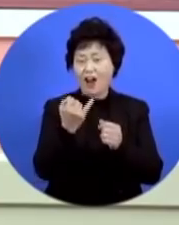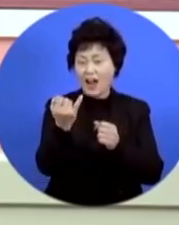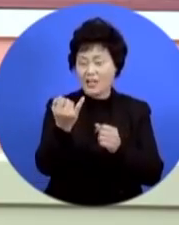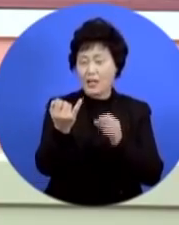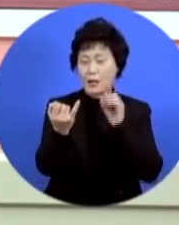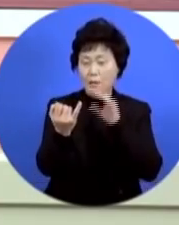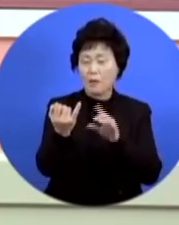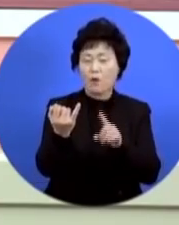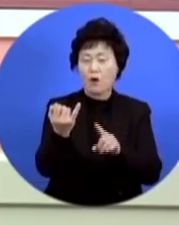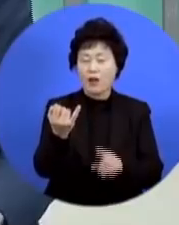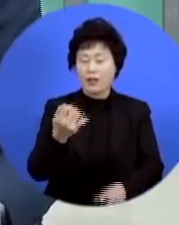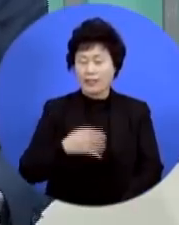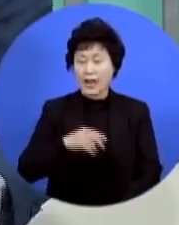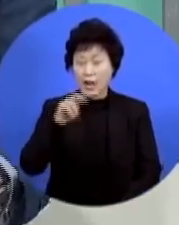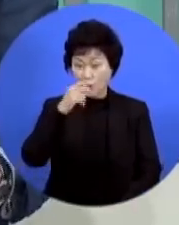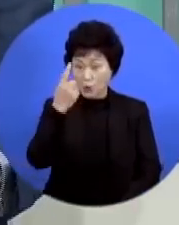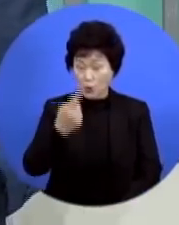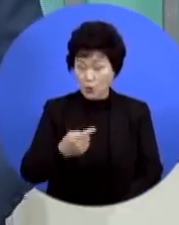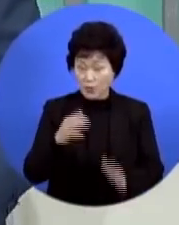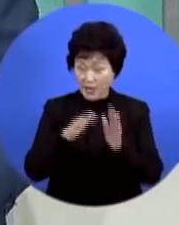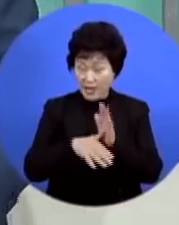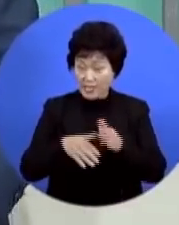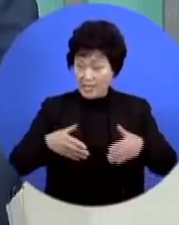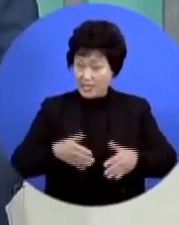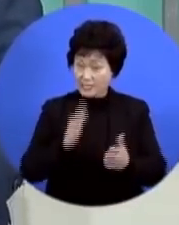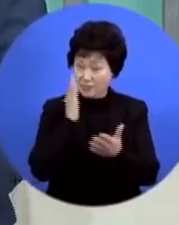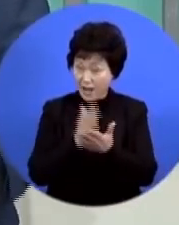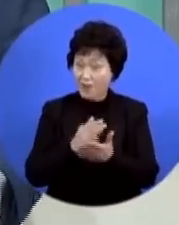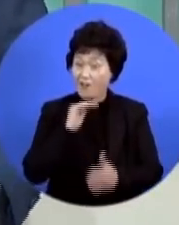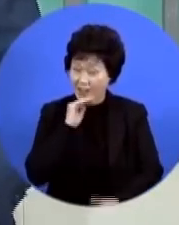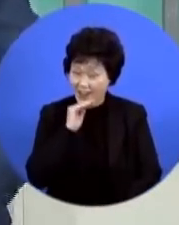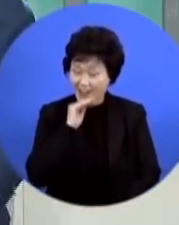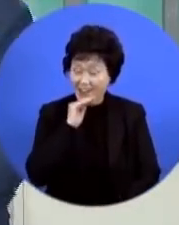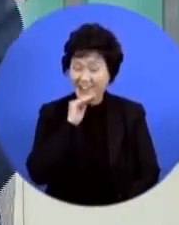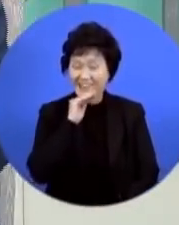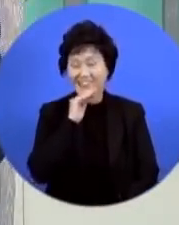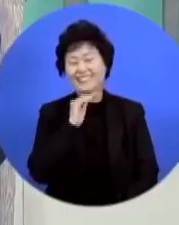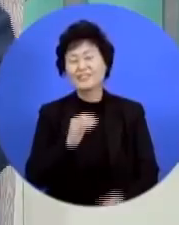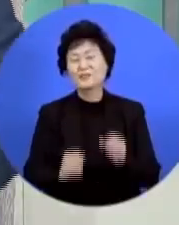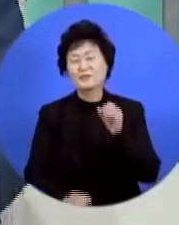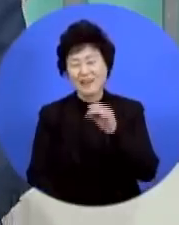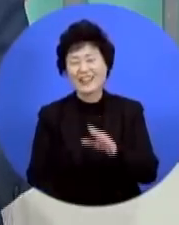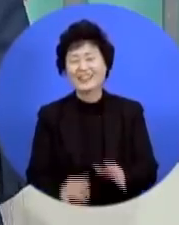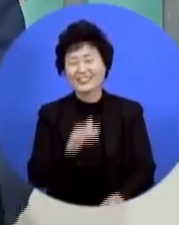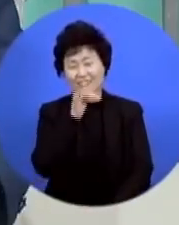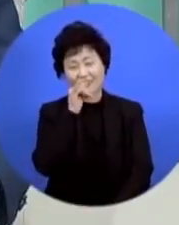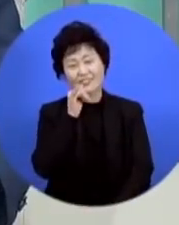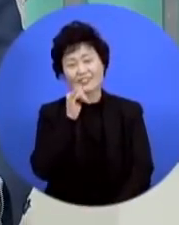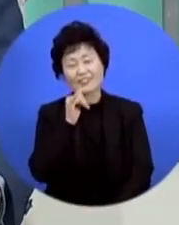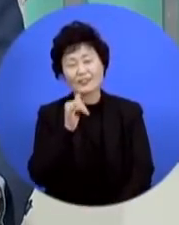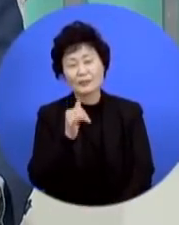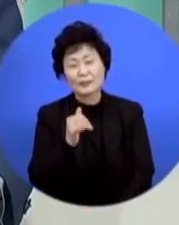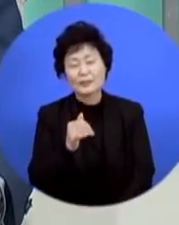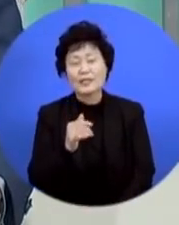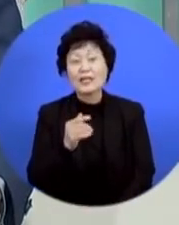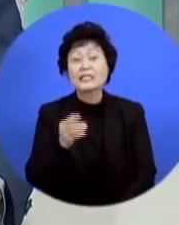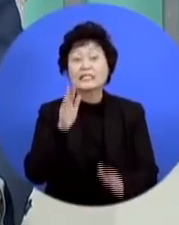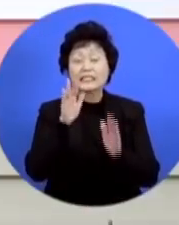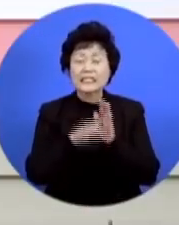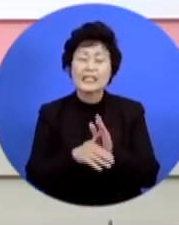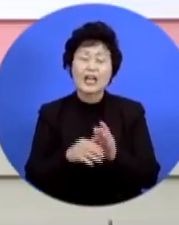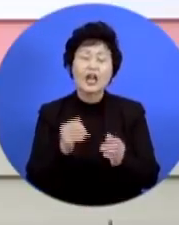된다. 그게 마음대로 돼요? 이게 믿음으로 가는 거죠. 그래가지고 딱 갔는데 그게 운명의 만남이었어요.